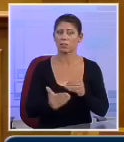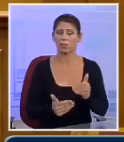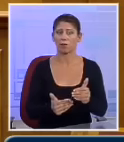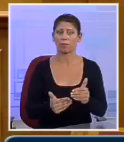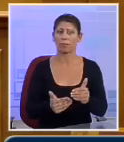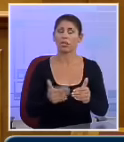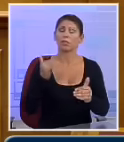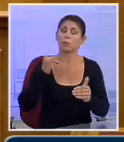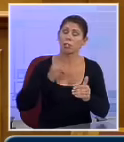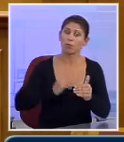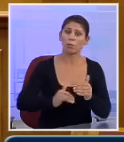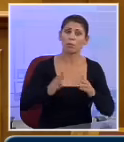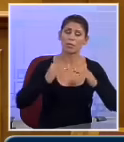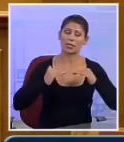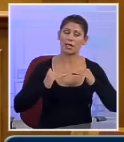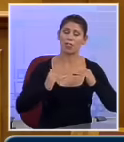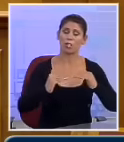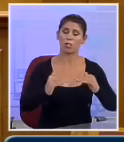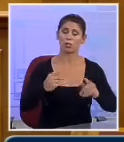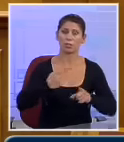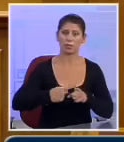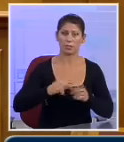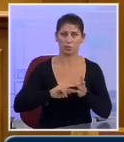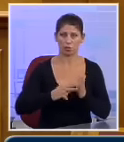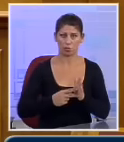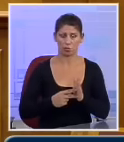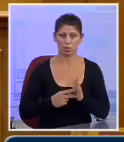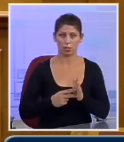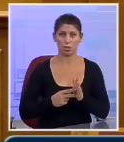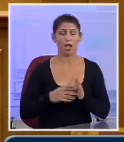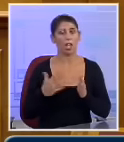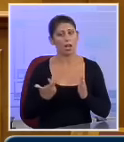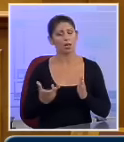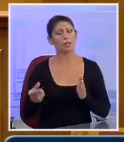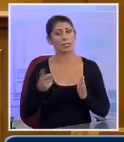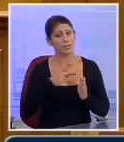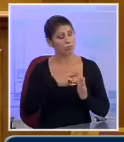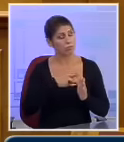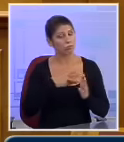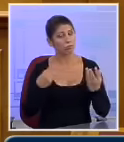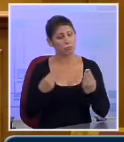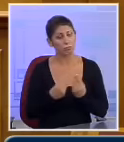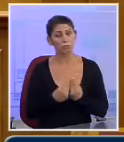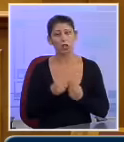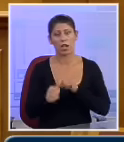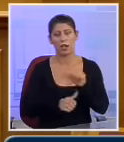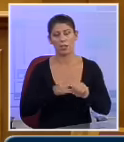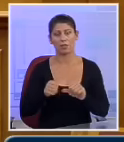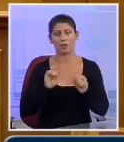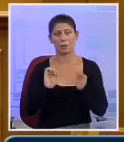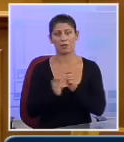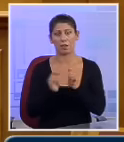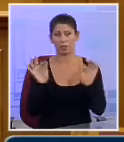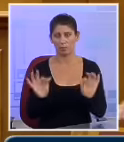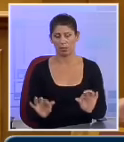την μακροπρόθεσμη σταθερότητα της ελληνικής οικονομίας, αλλά και με τις κατάλληλες αλλαγές και